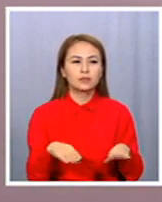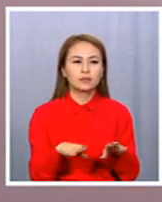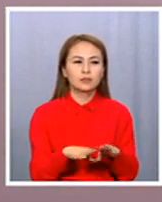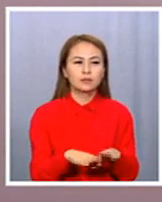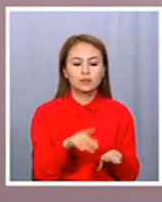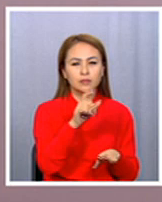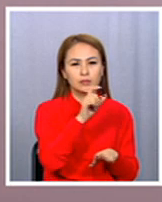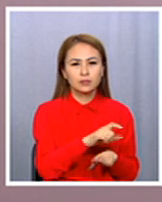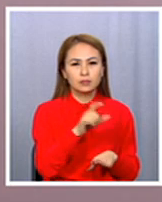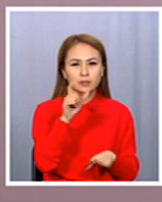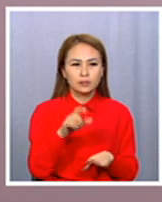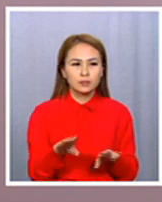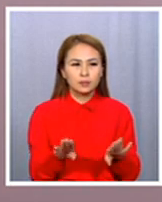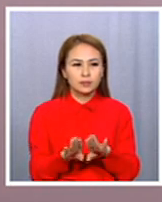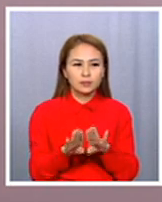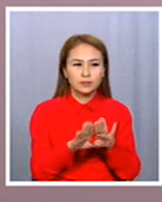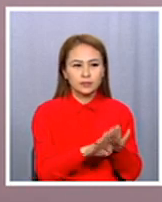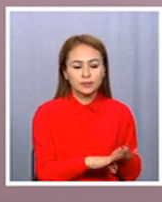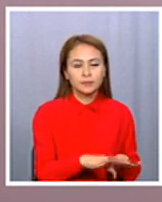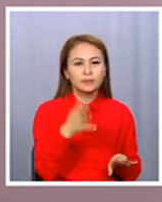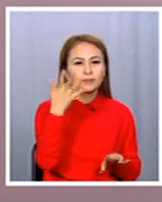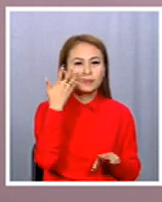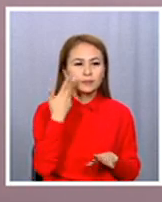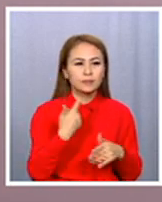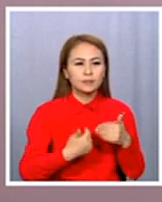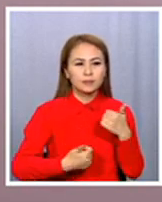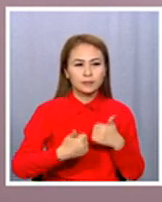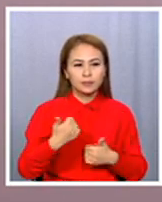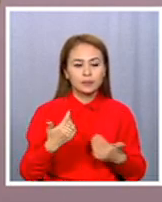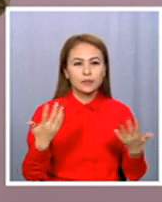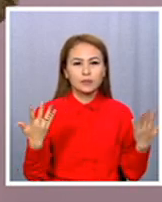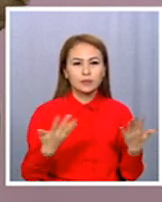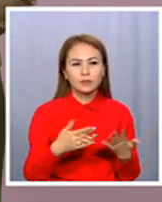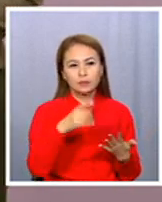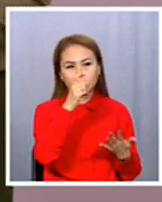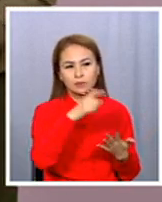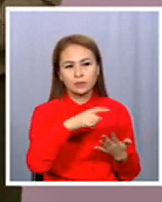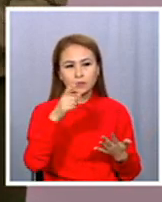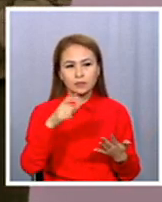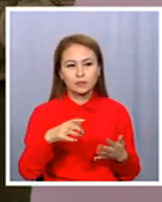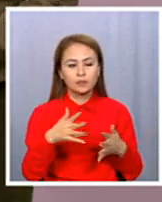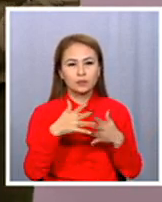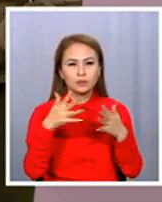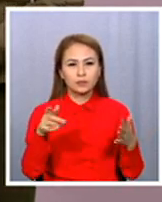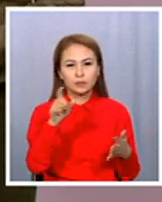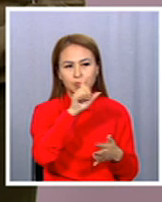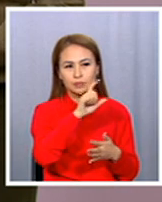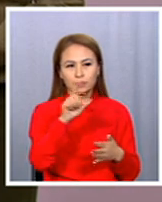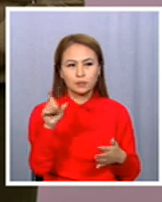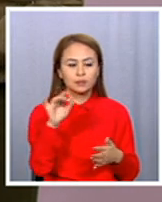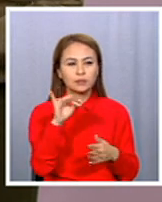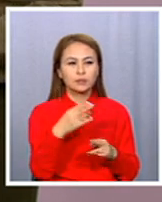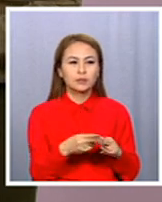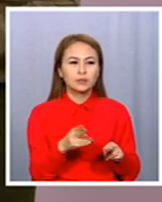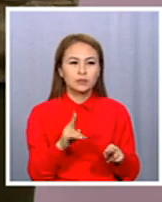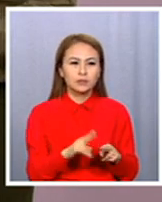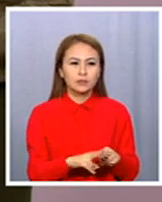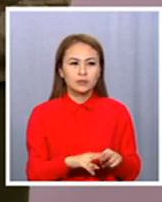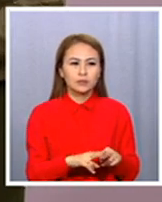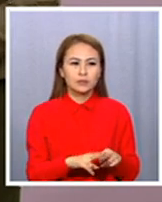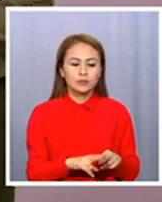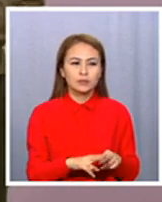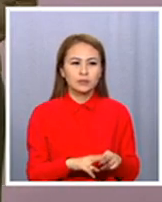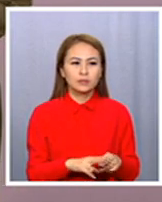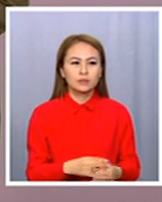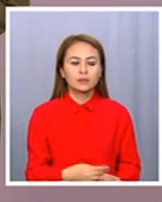бөлімдері бірдей бөлшек сандарды салыстырғанда, қай бөлшектің алымы үлкен болады, сол бөлшек үлкен